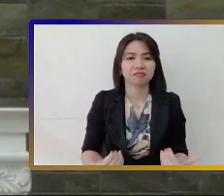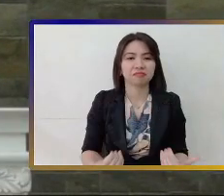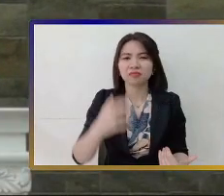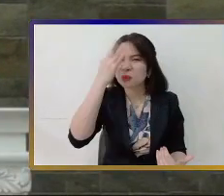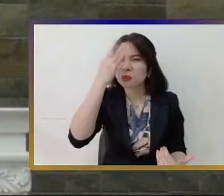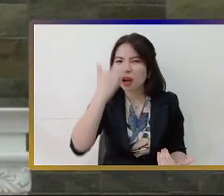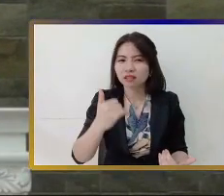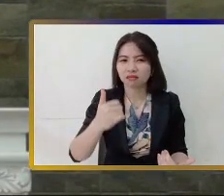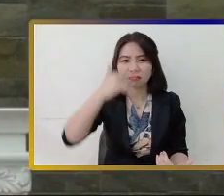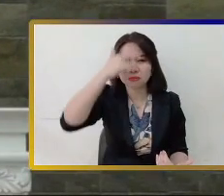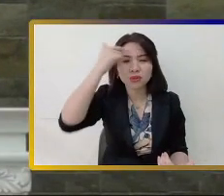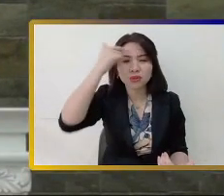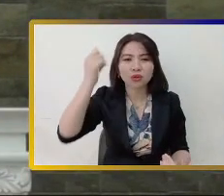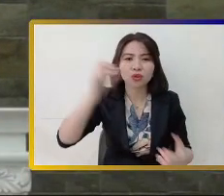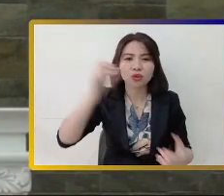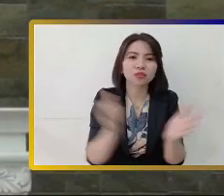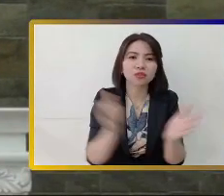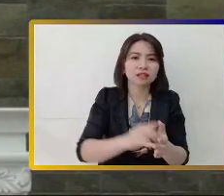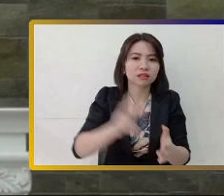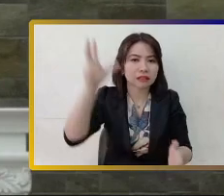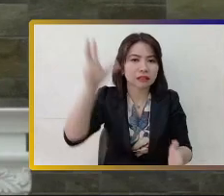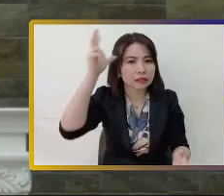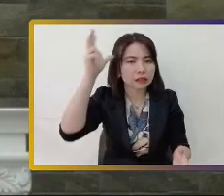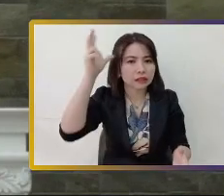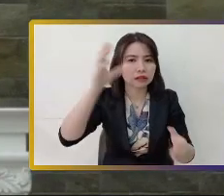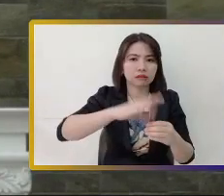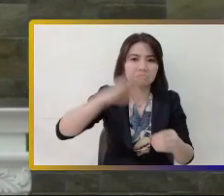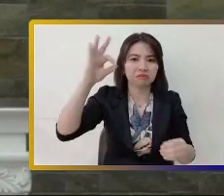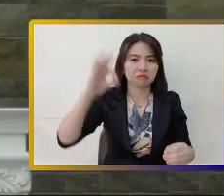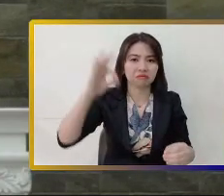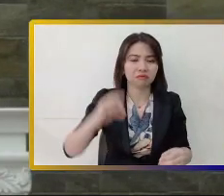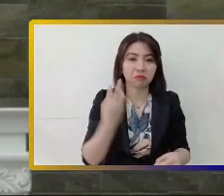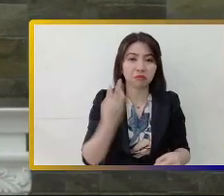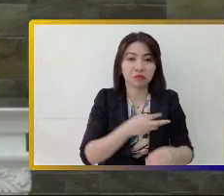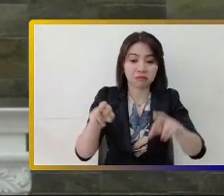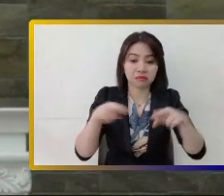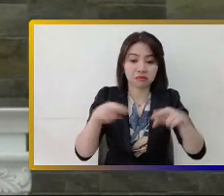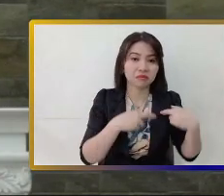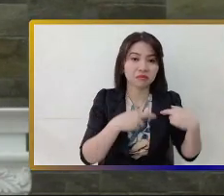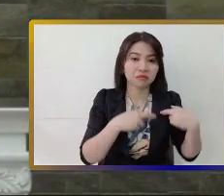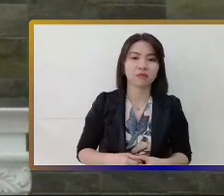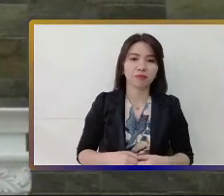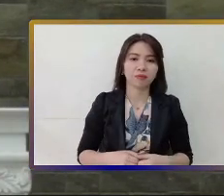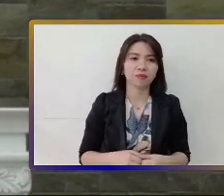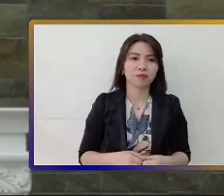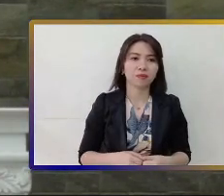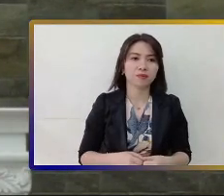that disabling spirit. Okay. Now, the Bible says,